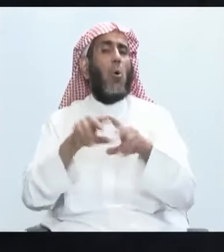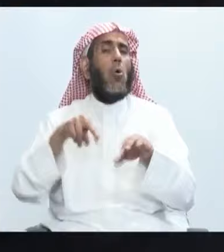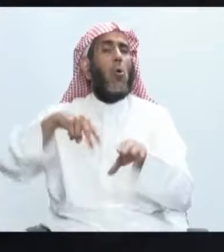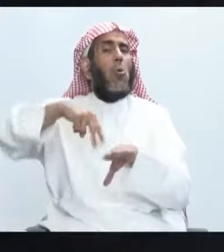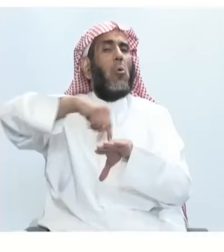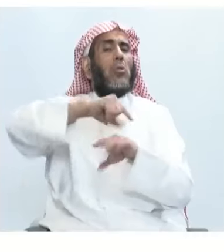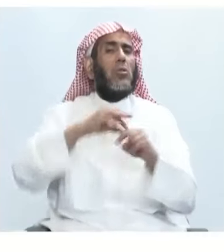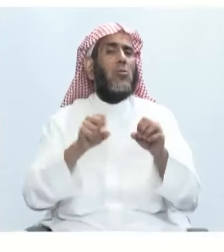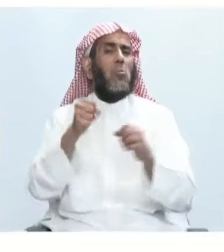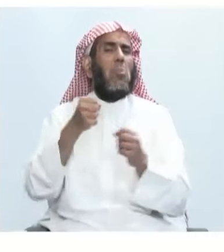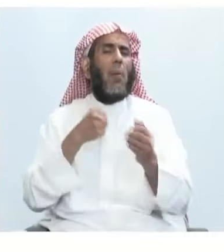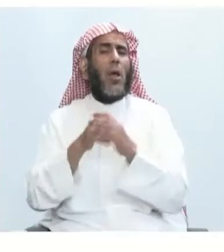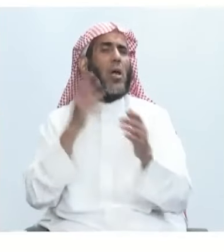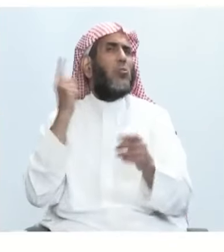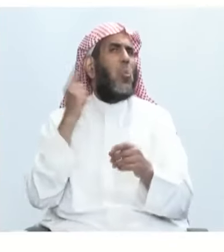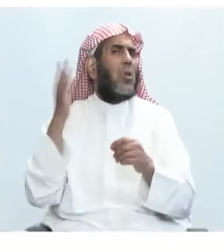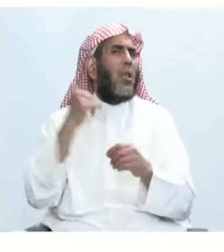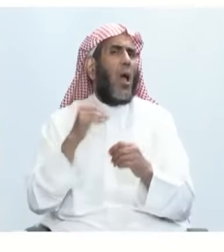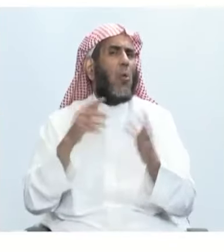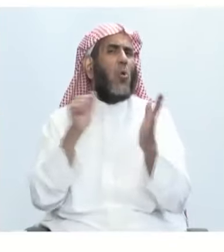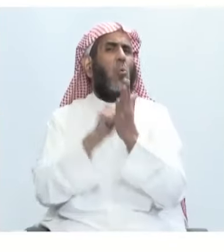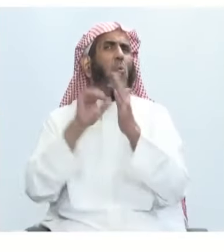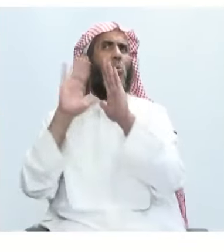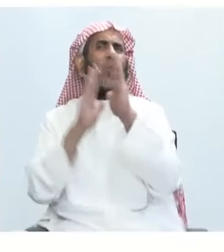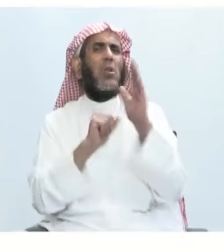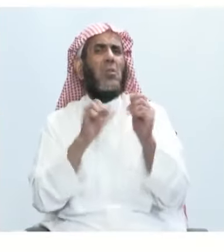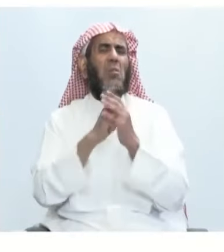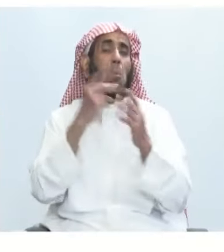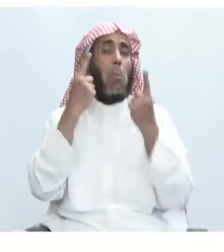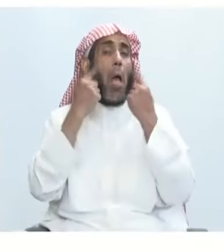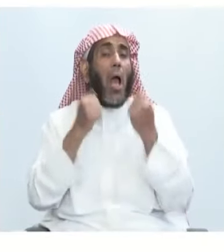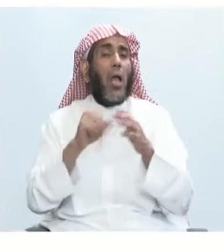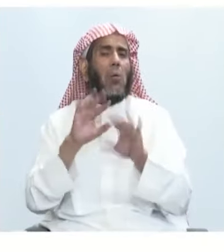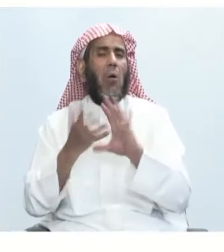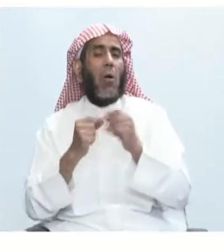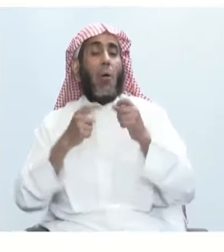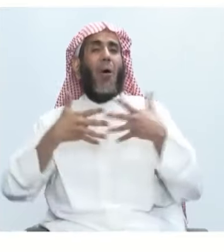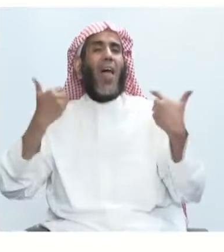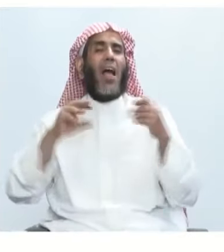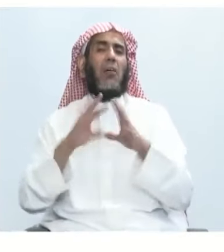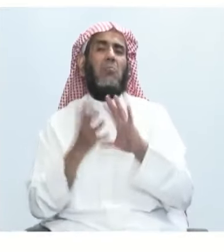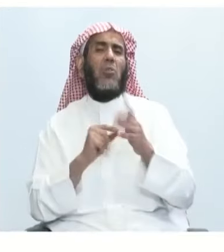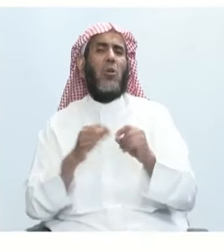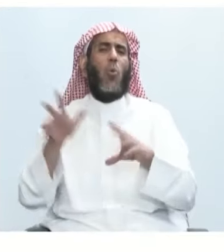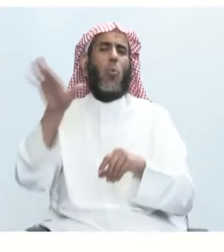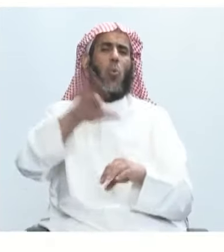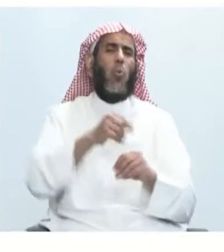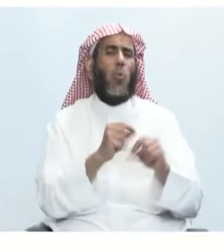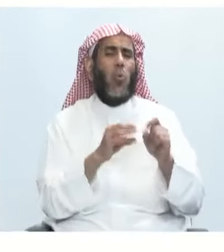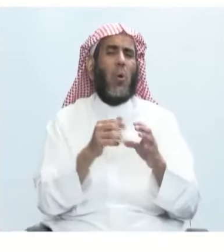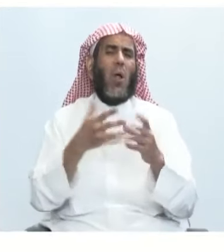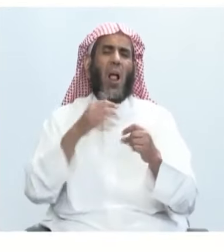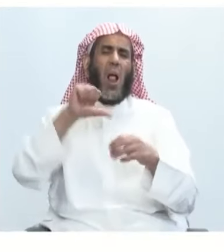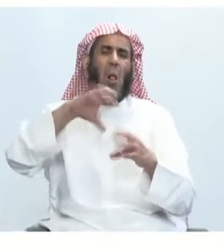خطى تجتاز بابي الاصوات الاتيه عبر جدران الجص باكيه حينا وضاحك حينا اخر هدير ماء الحماء